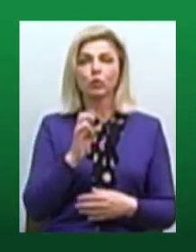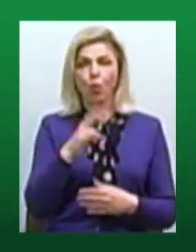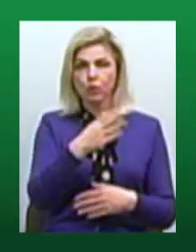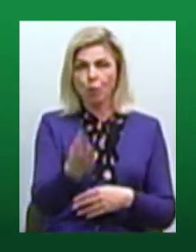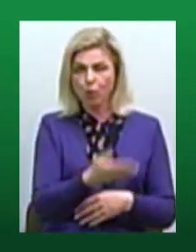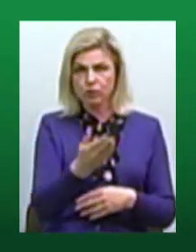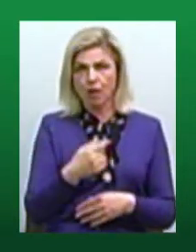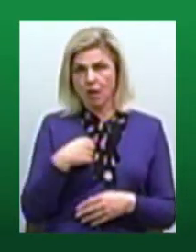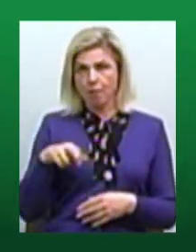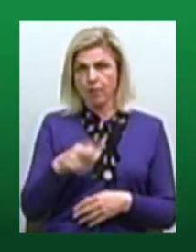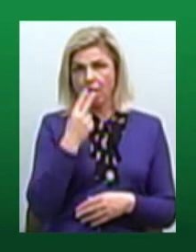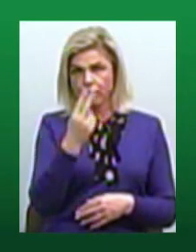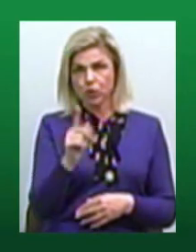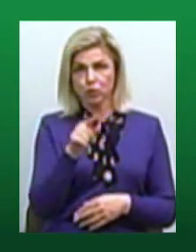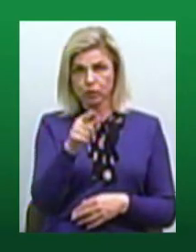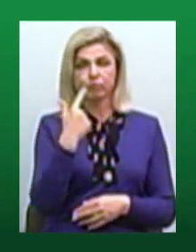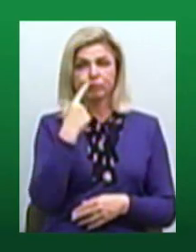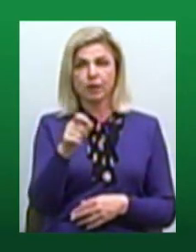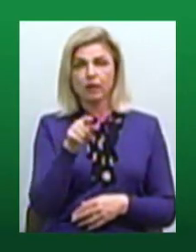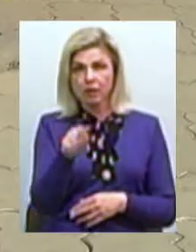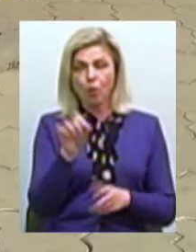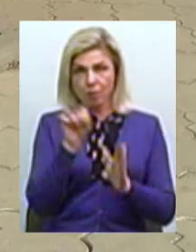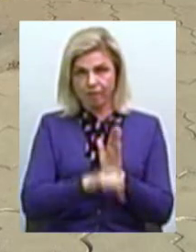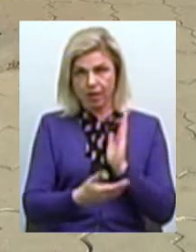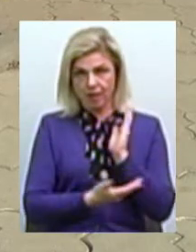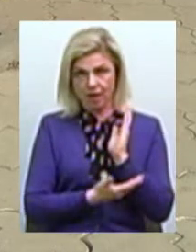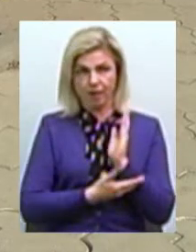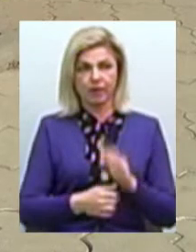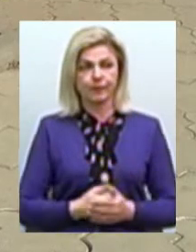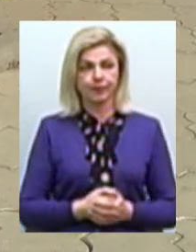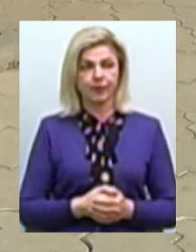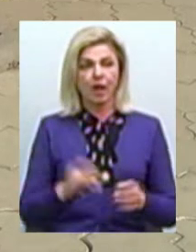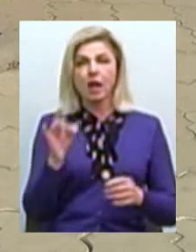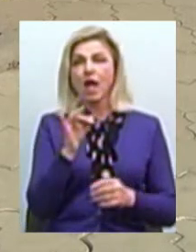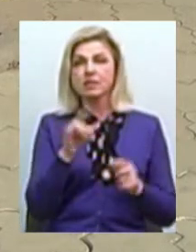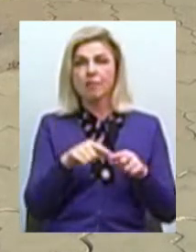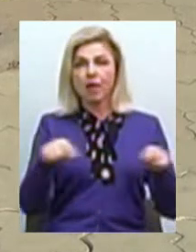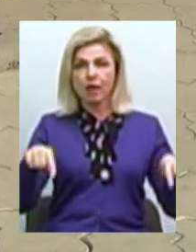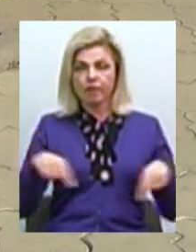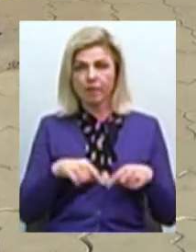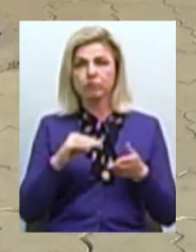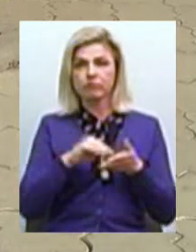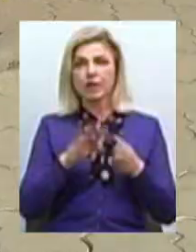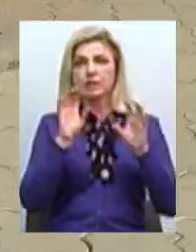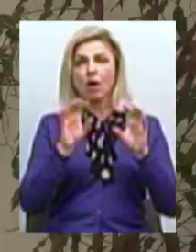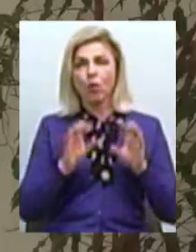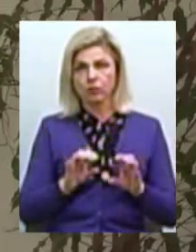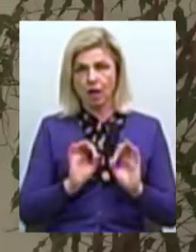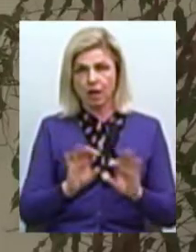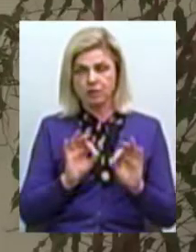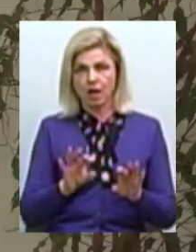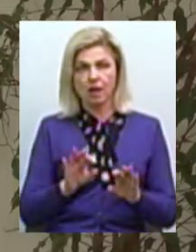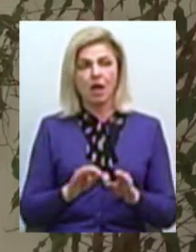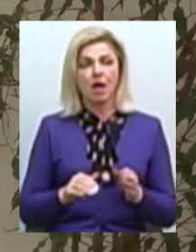кажу, що ж ви вбиваєте дерева? Вони ж загинуть. Розміри пристовбурних лунок прописані законодавством, розповідає